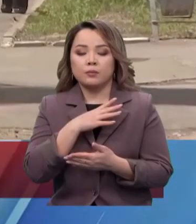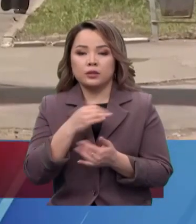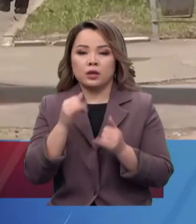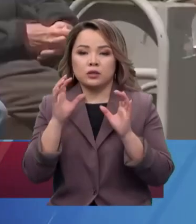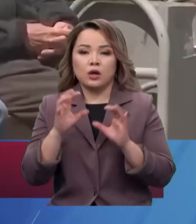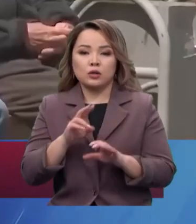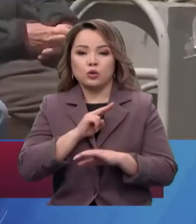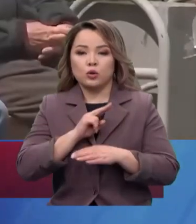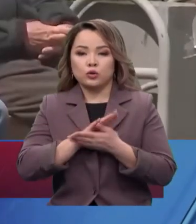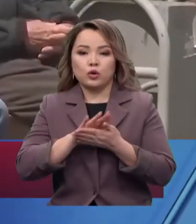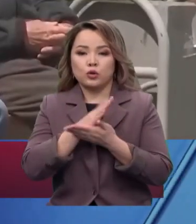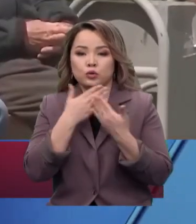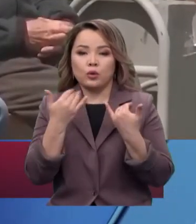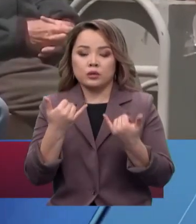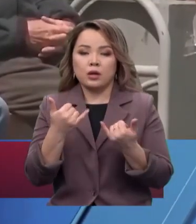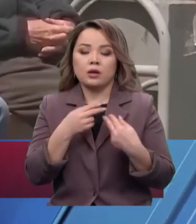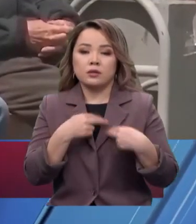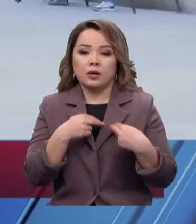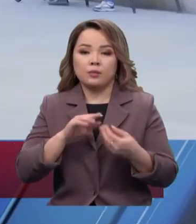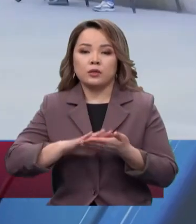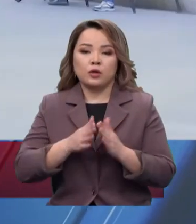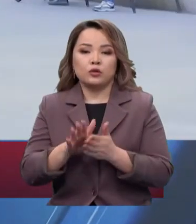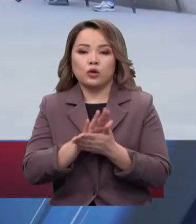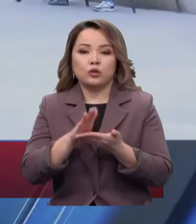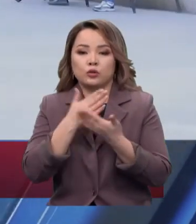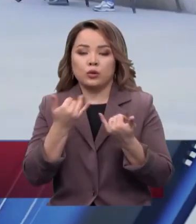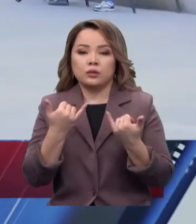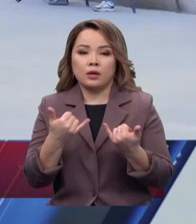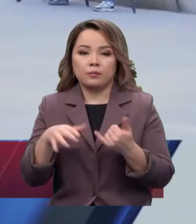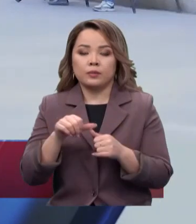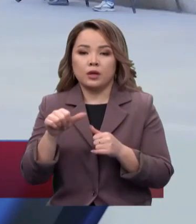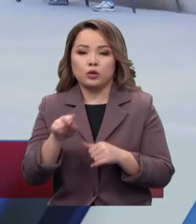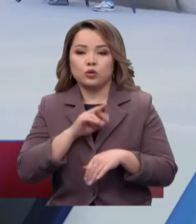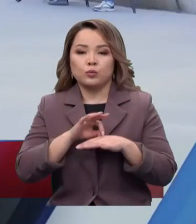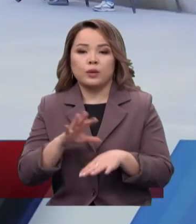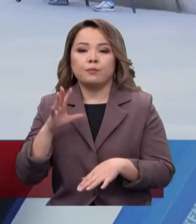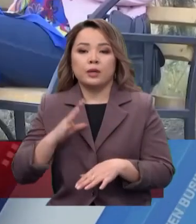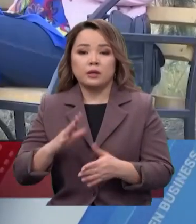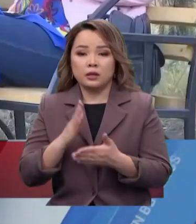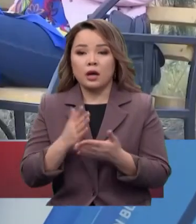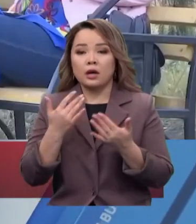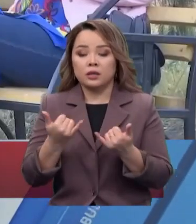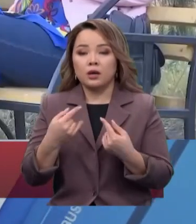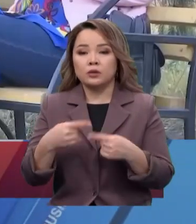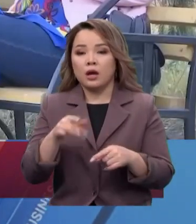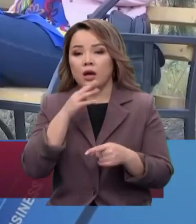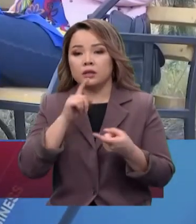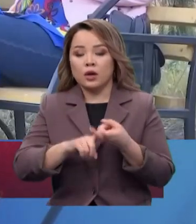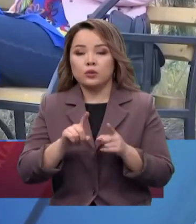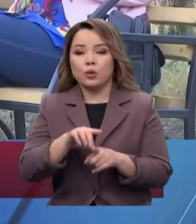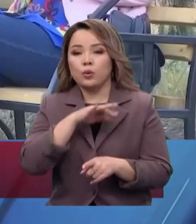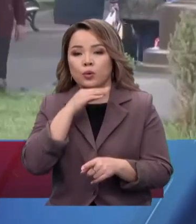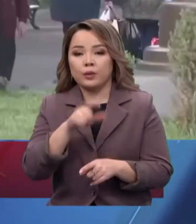жұмыссыз, ал басым көпшілігі еңбек шартынсыз, яғни бейресми жұмыс істеуге мәжбір, өйткені егде жастағыларды